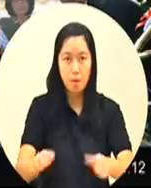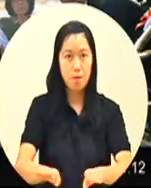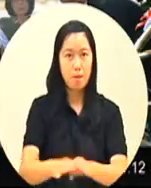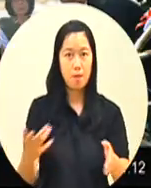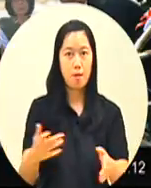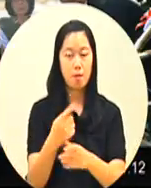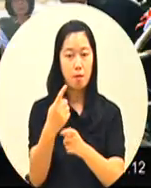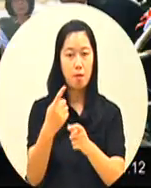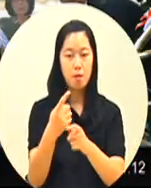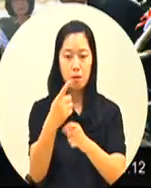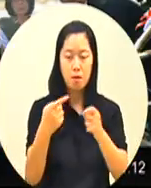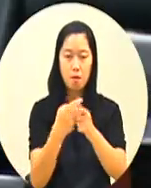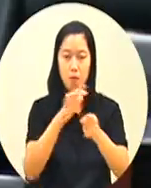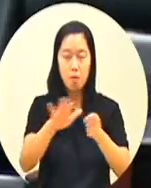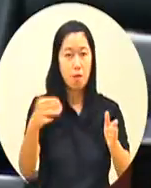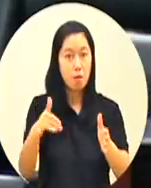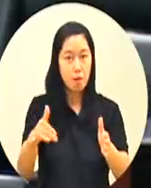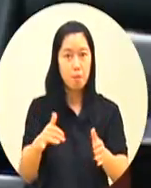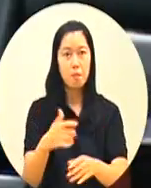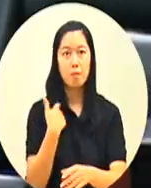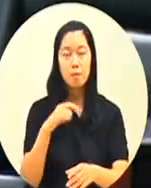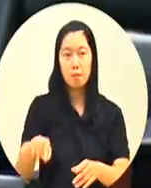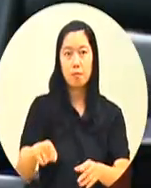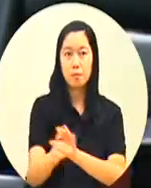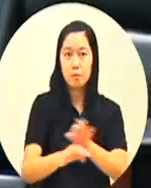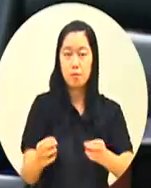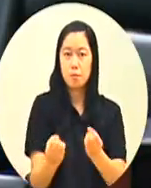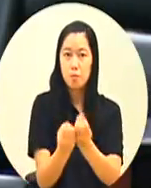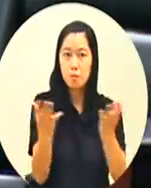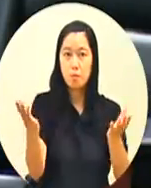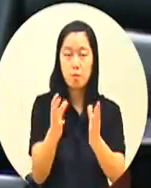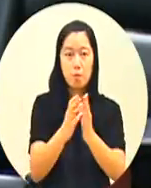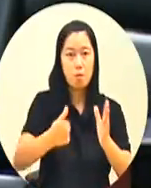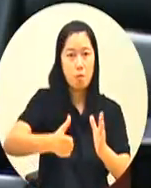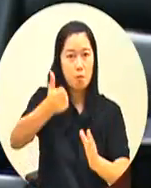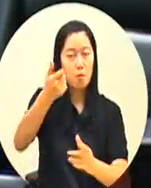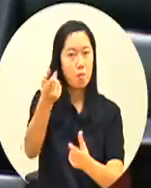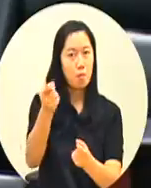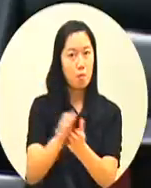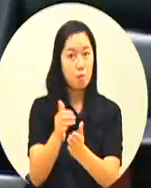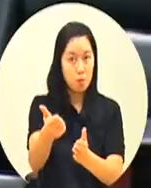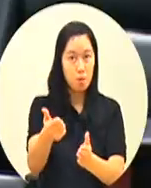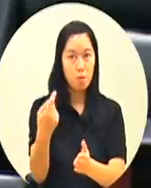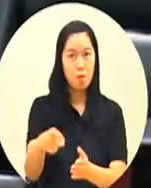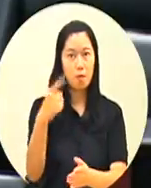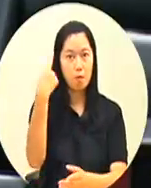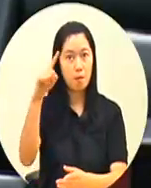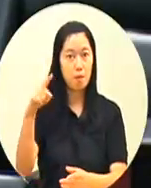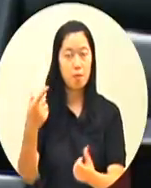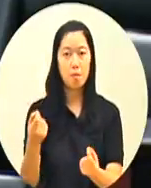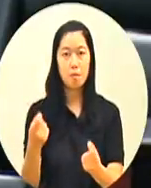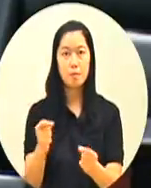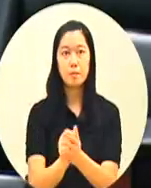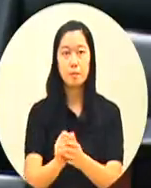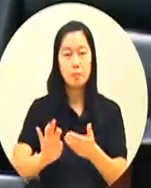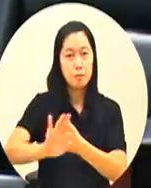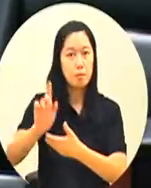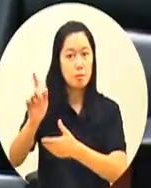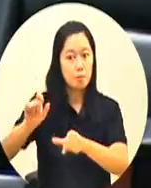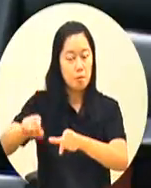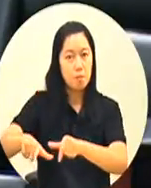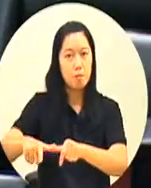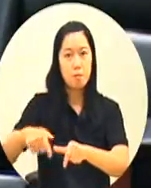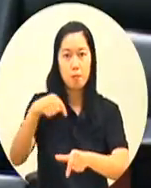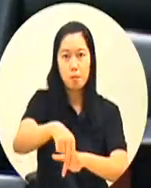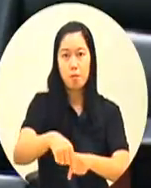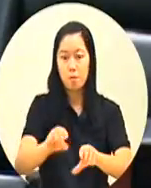这个样的速率其实要跟金发局长做肯定的。那明天又有另外一家厂商也要动土，哈，我